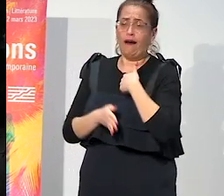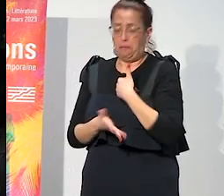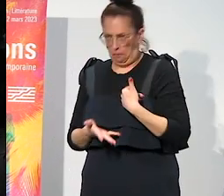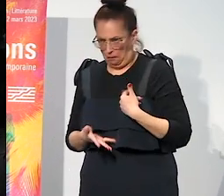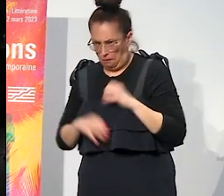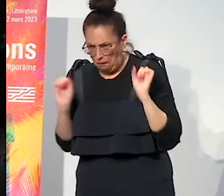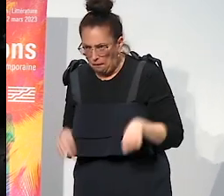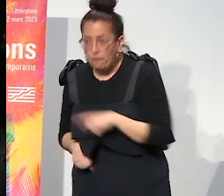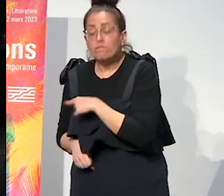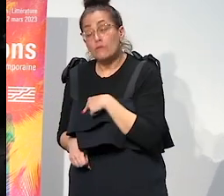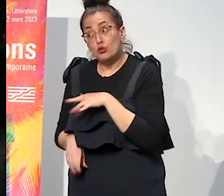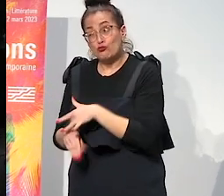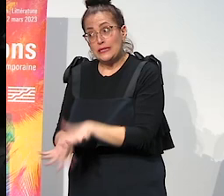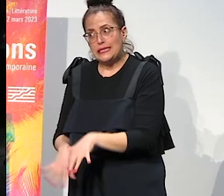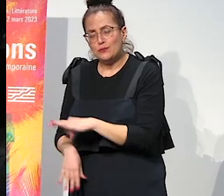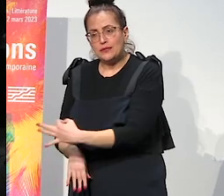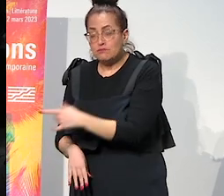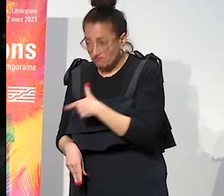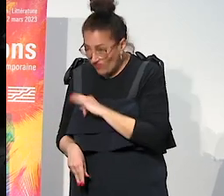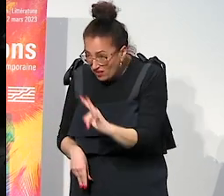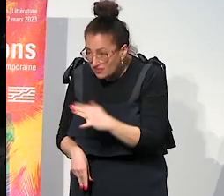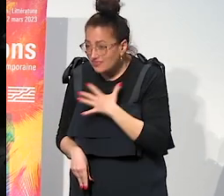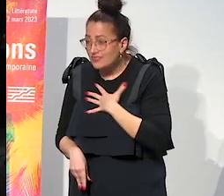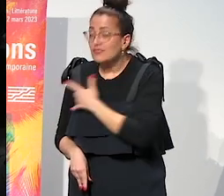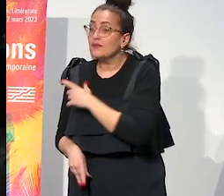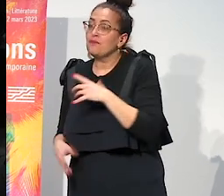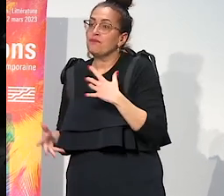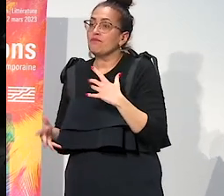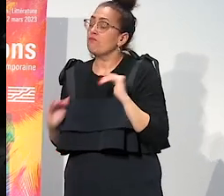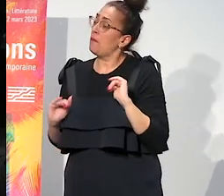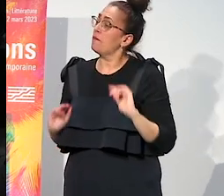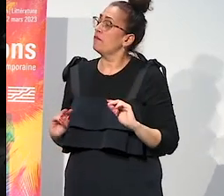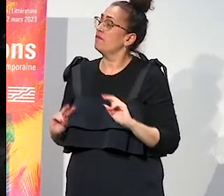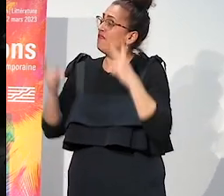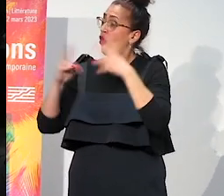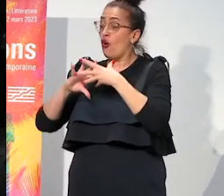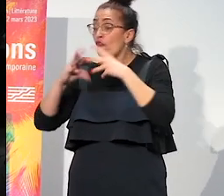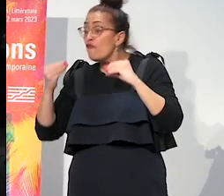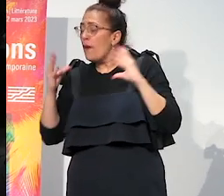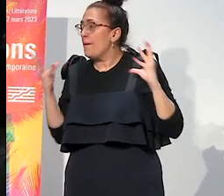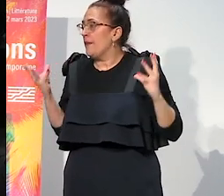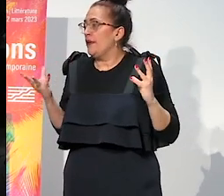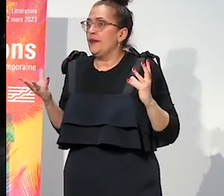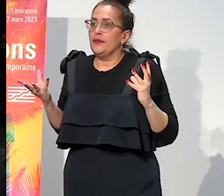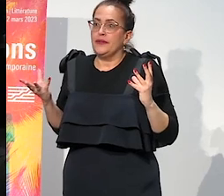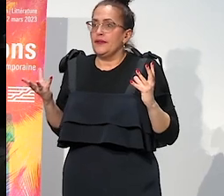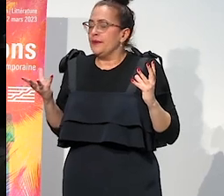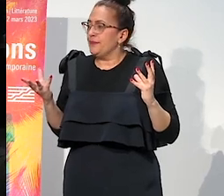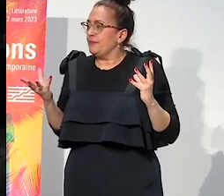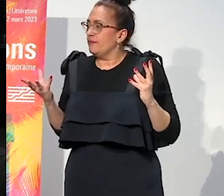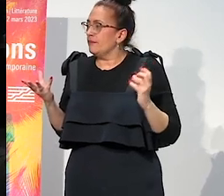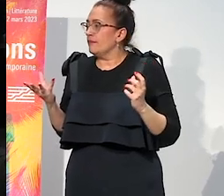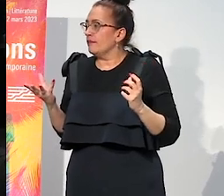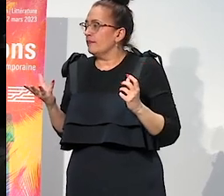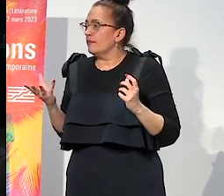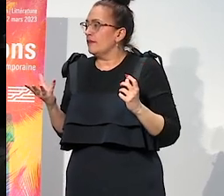théâtre, la question quand mais même. En même temps, je veux dire, je trouve ça formidable que ça vive. Ça dépend comment. C'est compliqué. Je vous dis ça, je trouve ça formidable, je